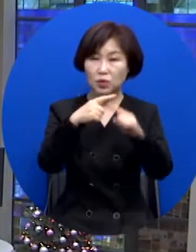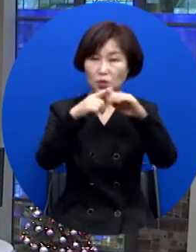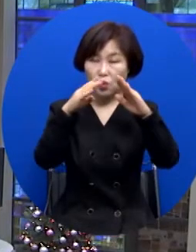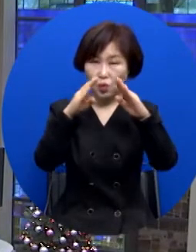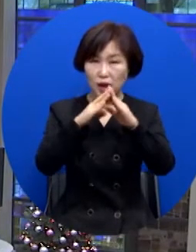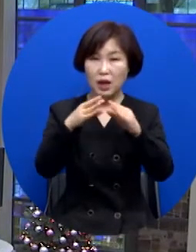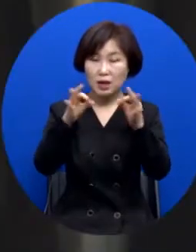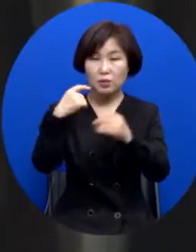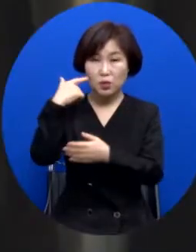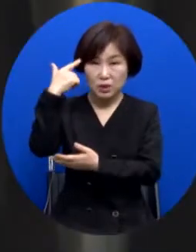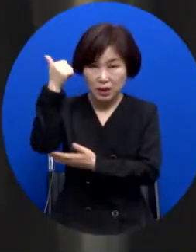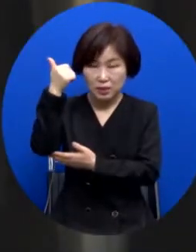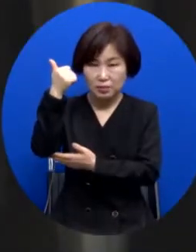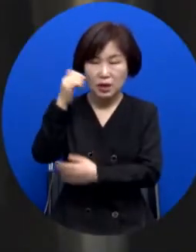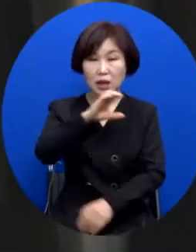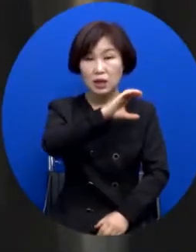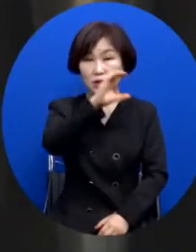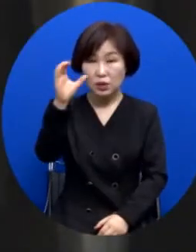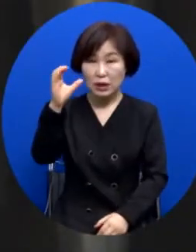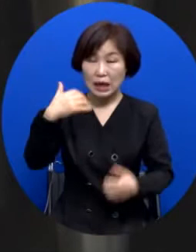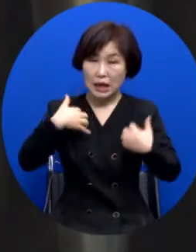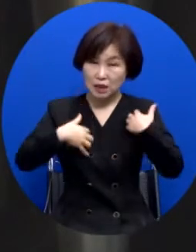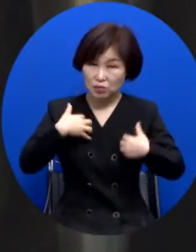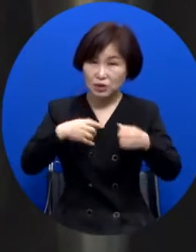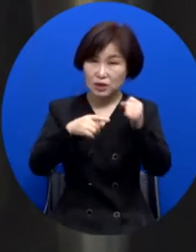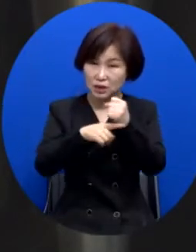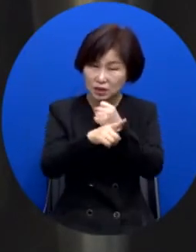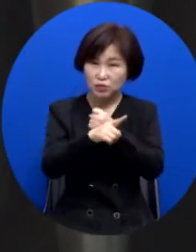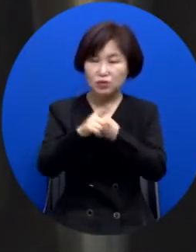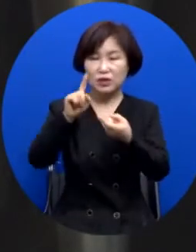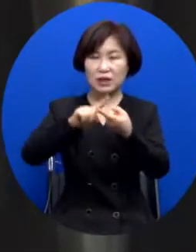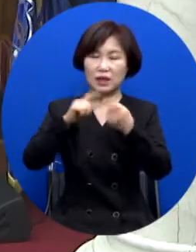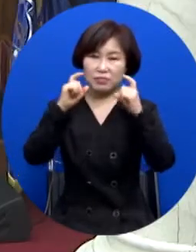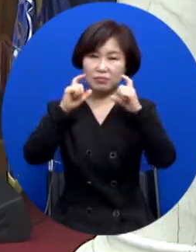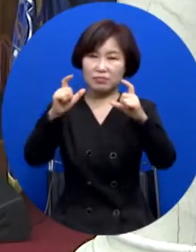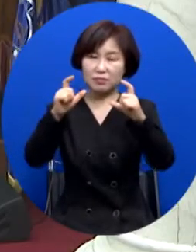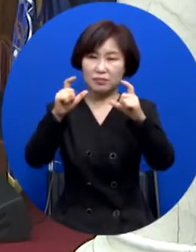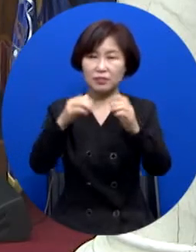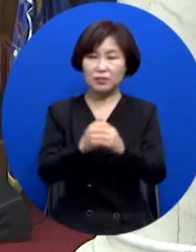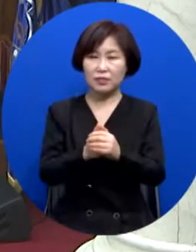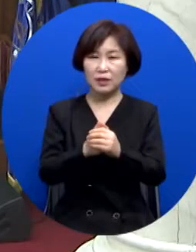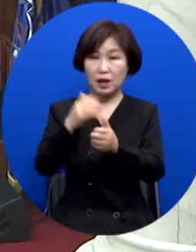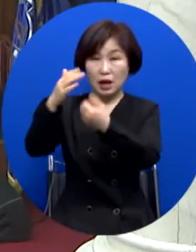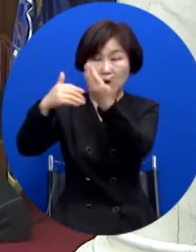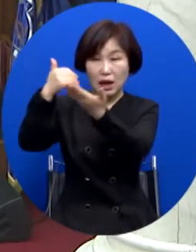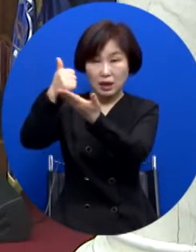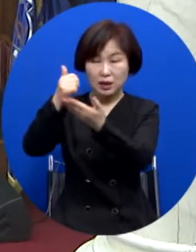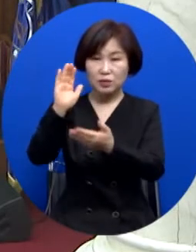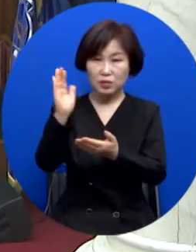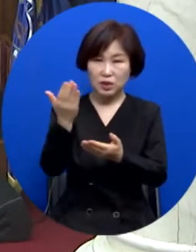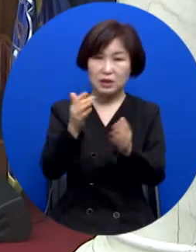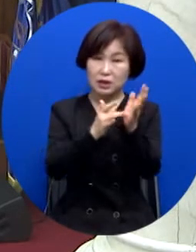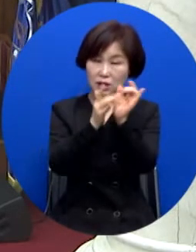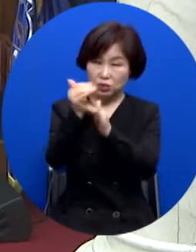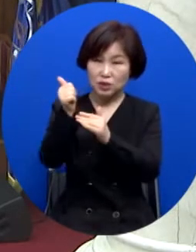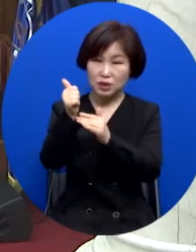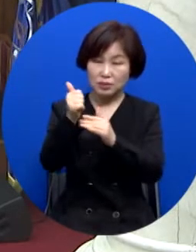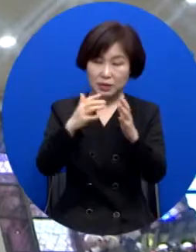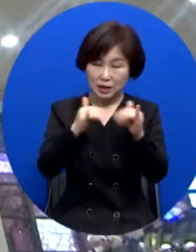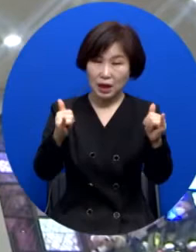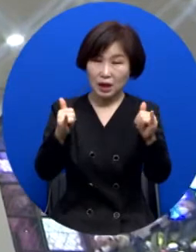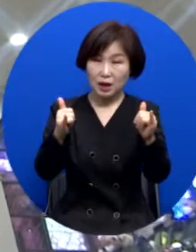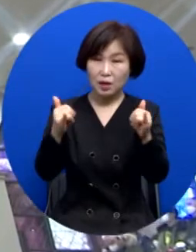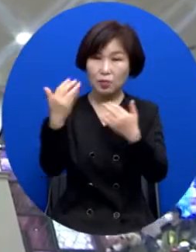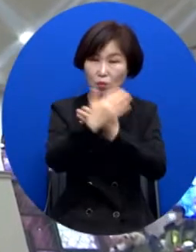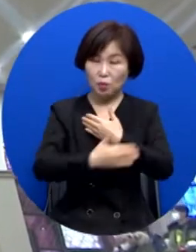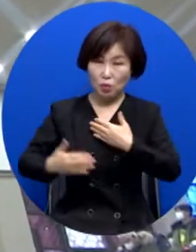설교를 통해 성탄을 왜 기쁨으로 받아들여야 하는지 선포했는데요. 신 되신 예수님이 인간의 몸으로 이 땅에 오신 것이